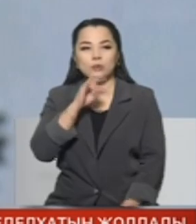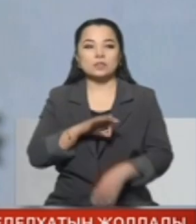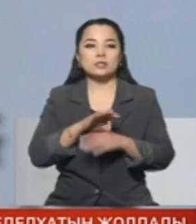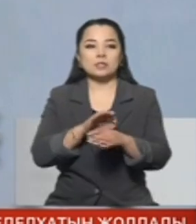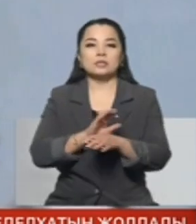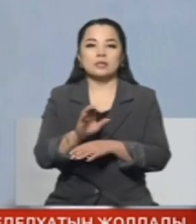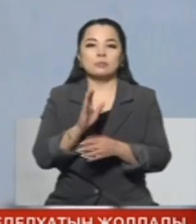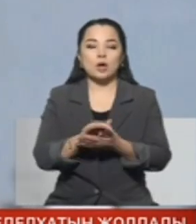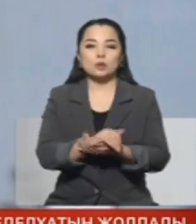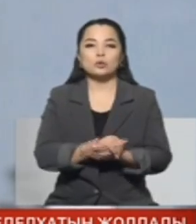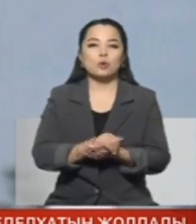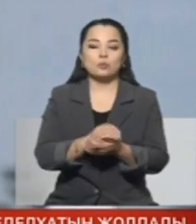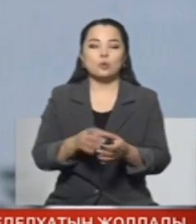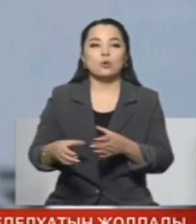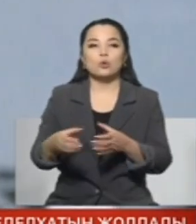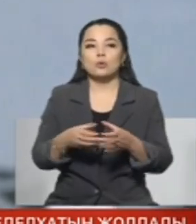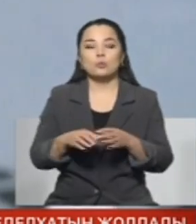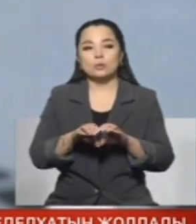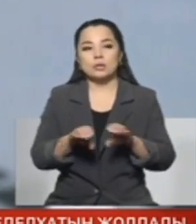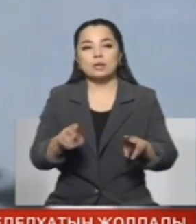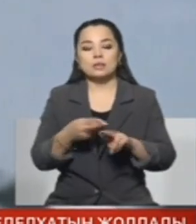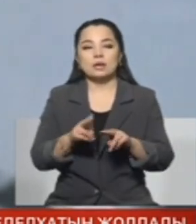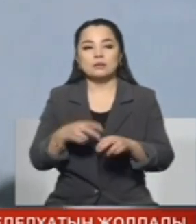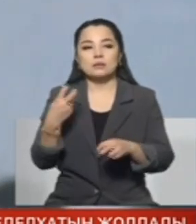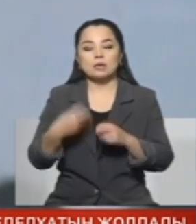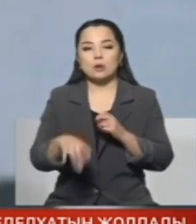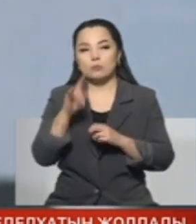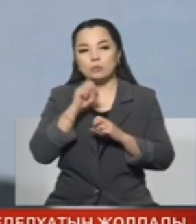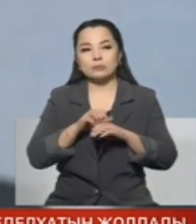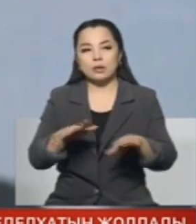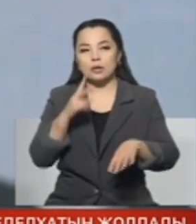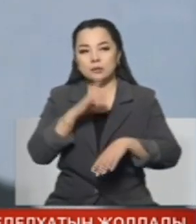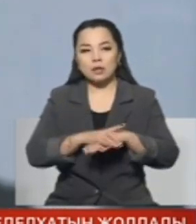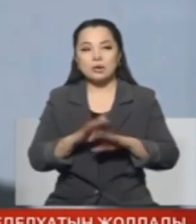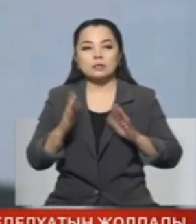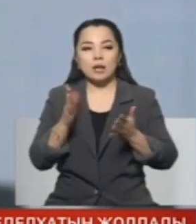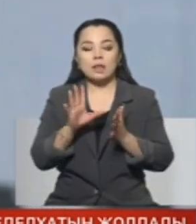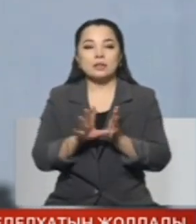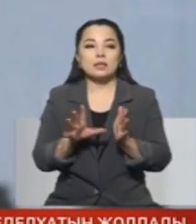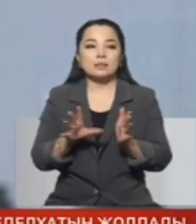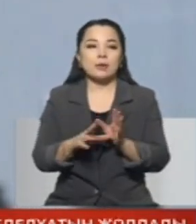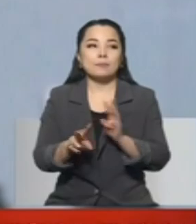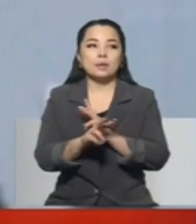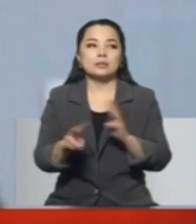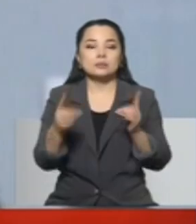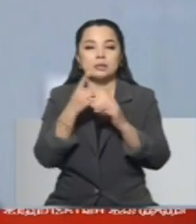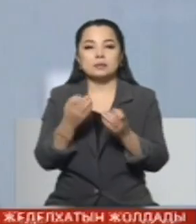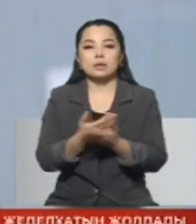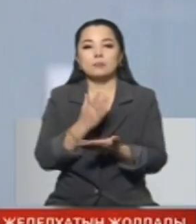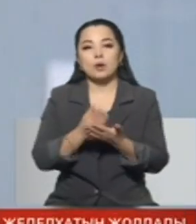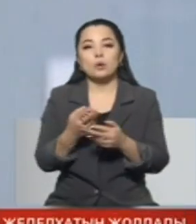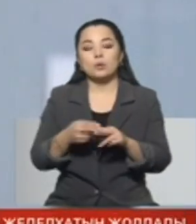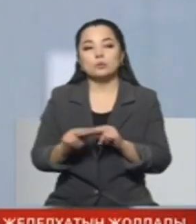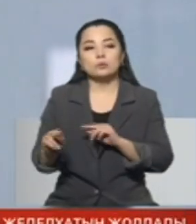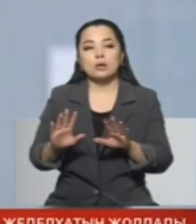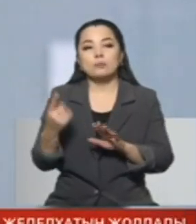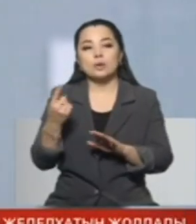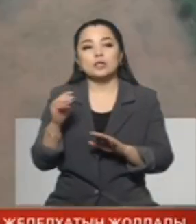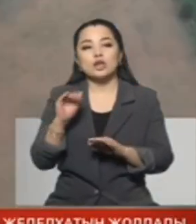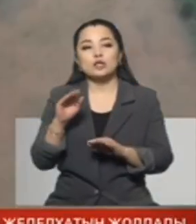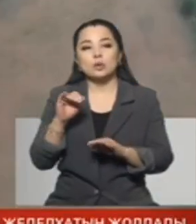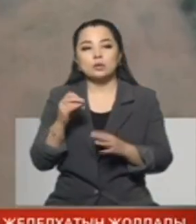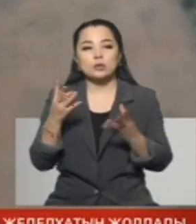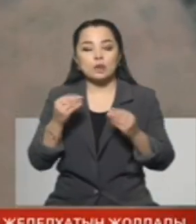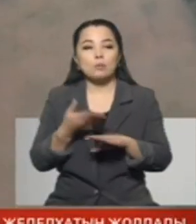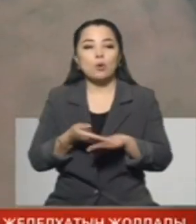жеткізілетін дружба құбыры желісі тесіліп, мұнай төгілу дерегі тіркелді. Бұл туралы энергетика министрлігі хабарлады. Оқиға 1 желтоқсан